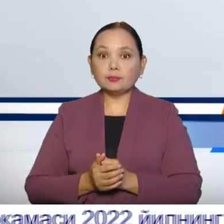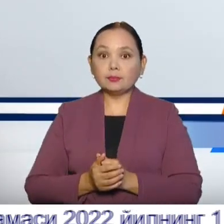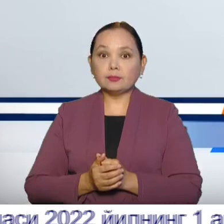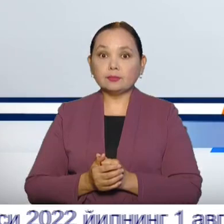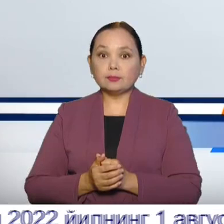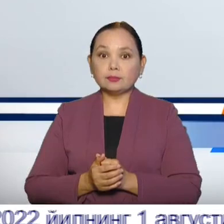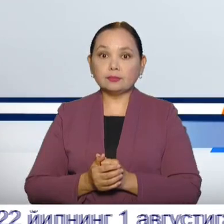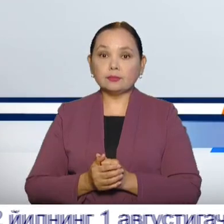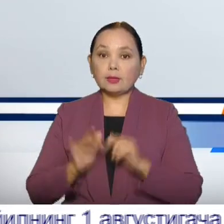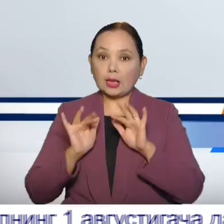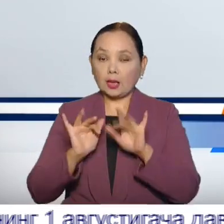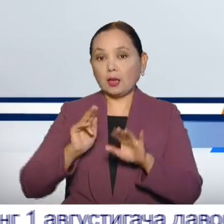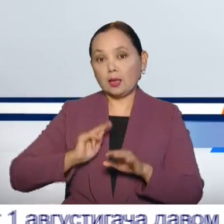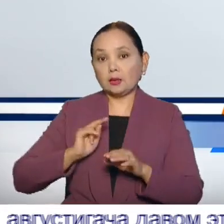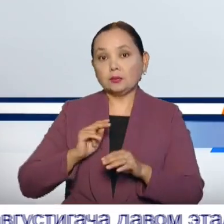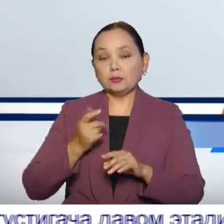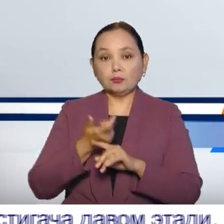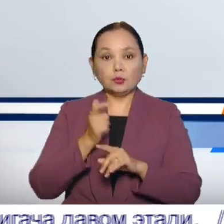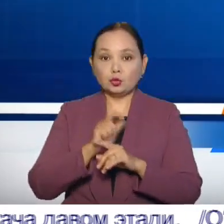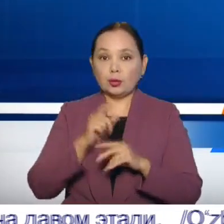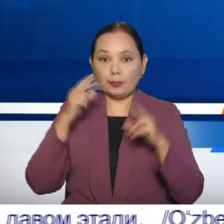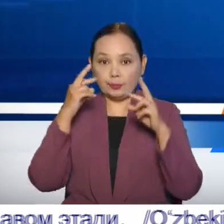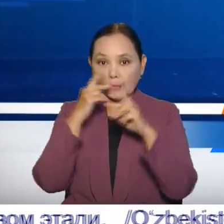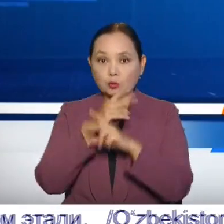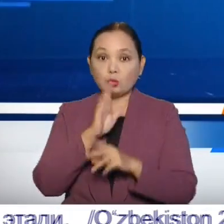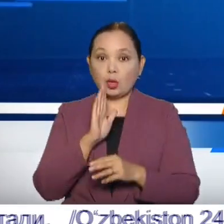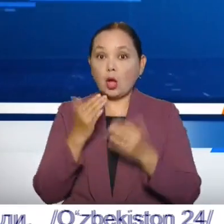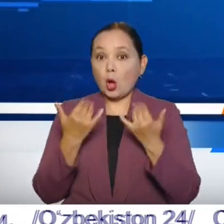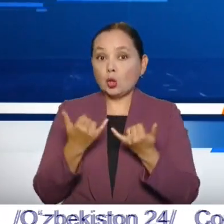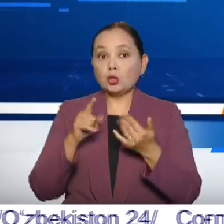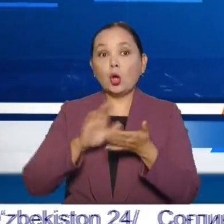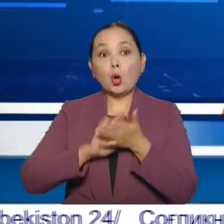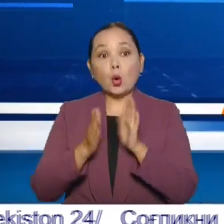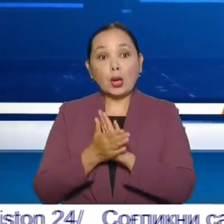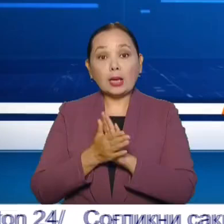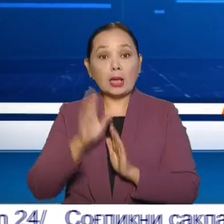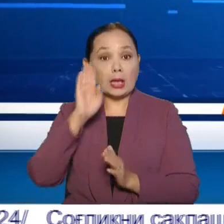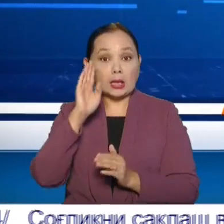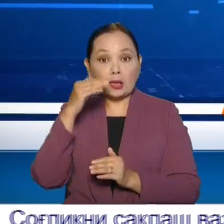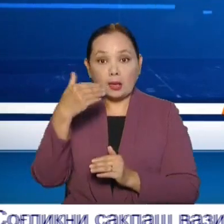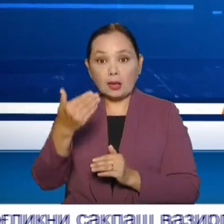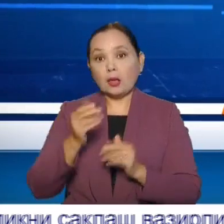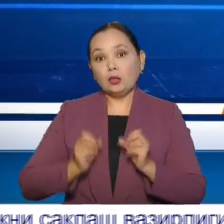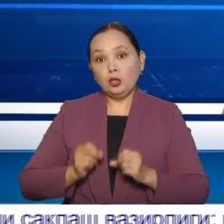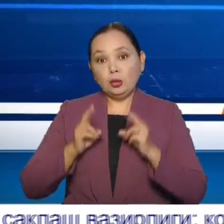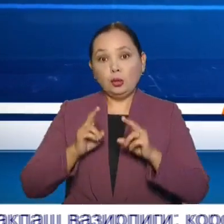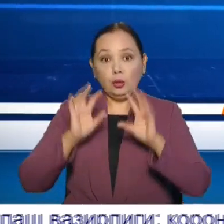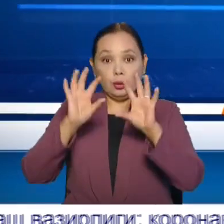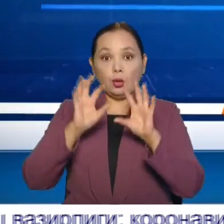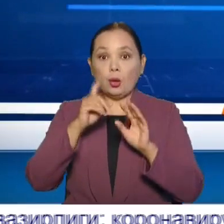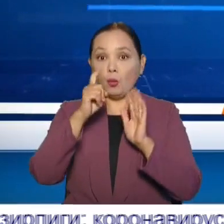so'rayman. Qilgan ishimdan qattiq pushaymonman. Hozirda mazkur holat yuzasidan yigitlarga nisbatan jinoyat